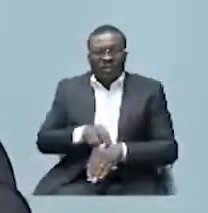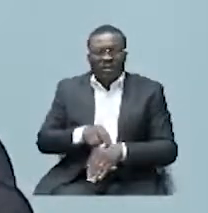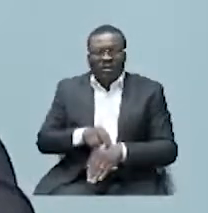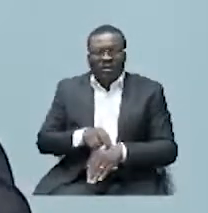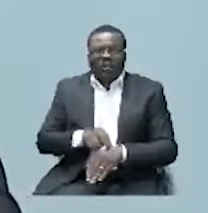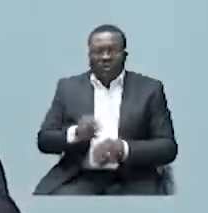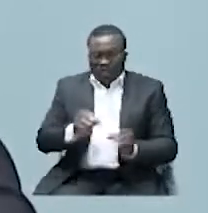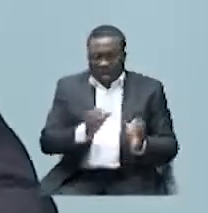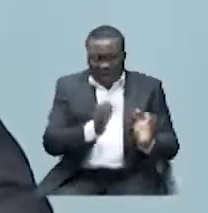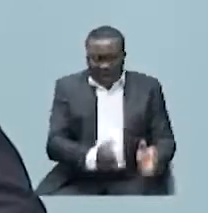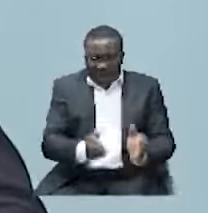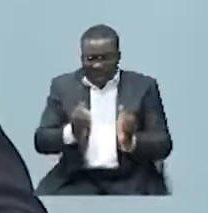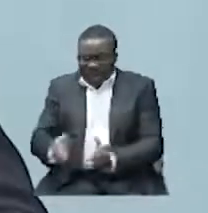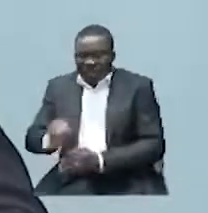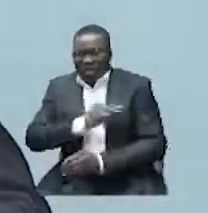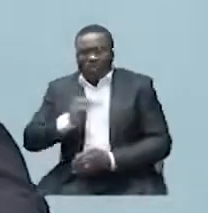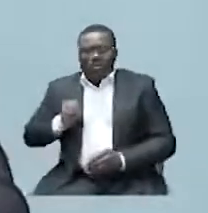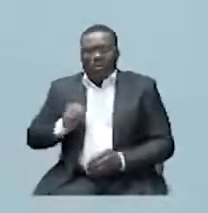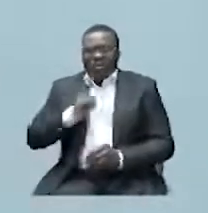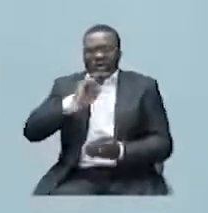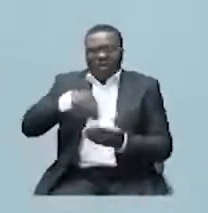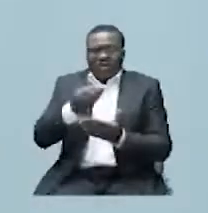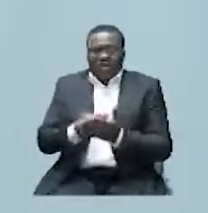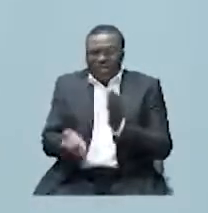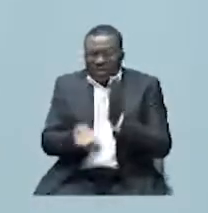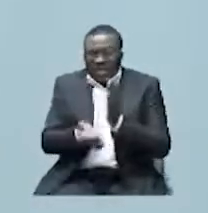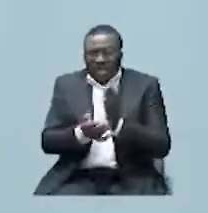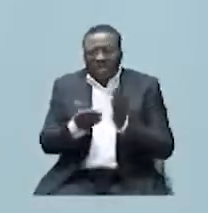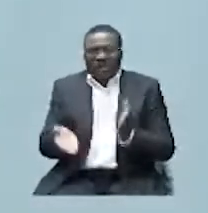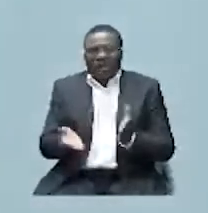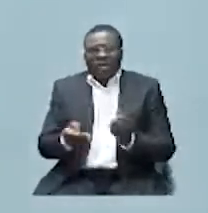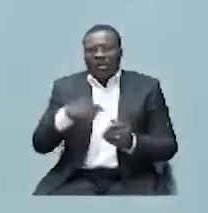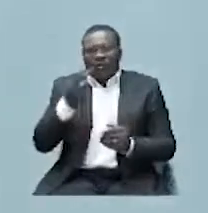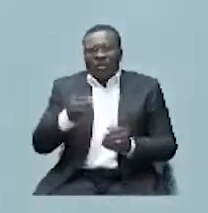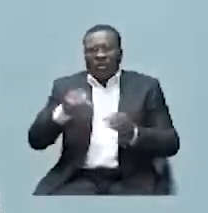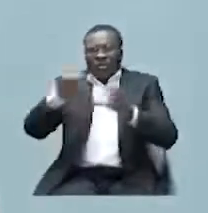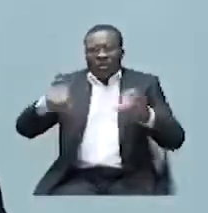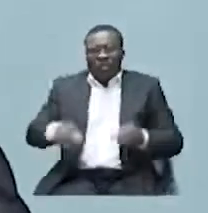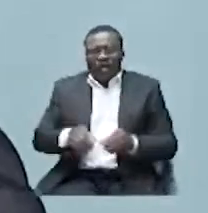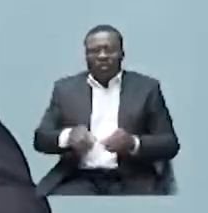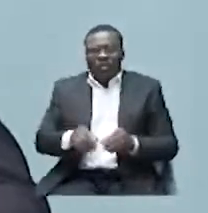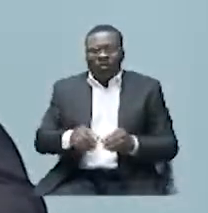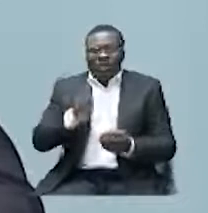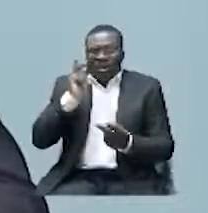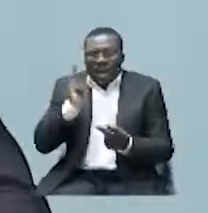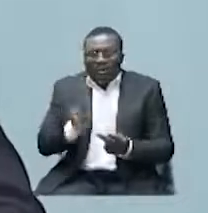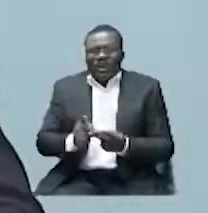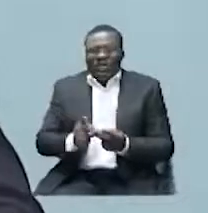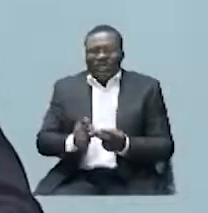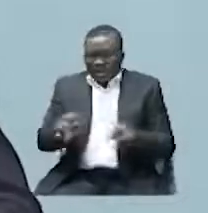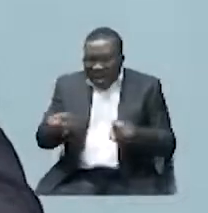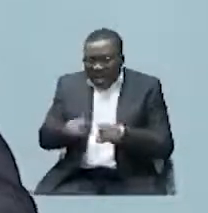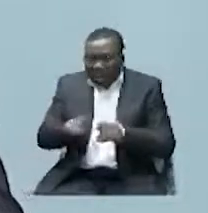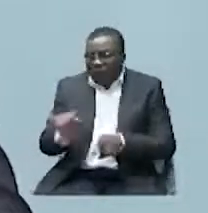La catégorie de membres pouvant provenir de techniciens, parce qu'il faut noter que la Cour apprécie la